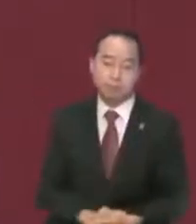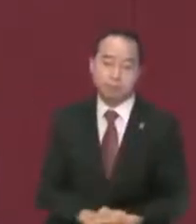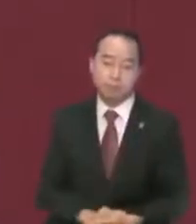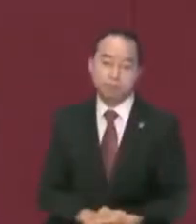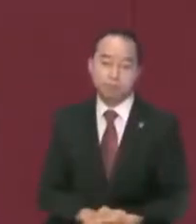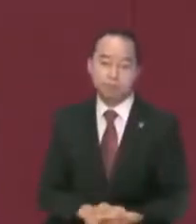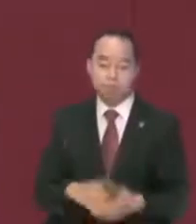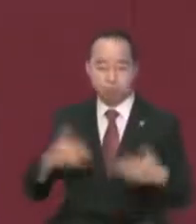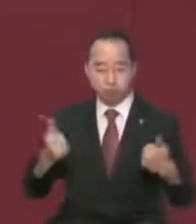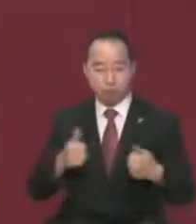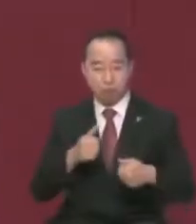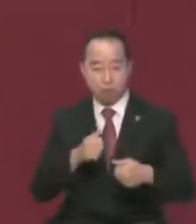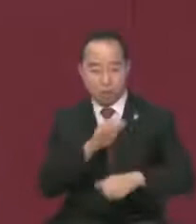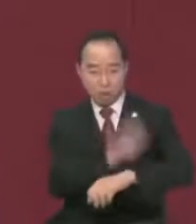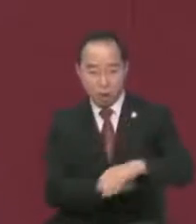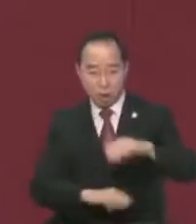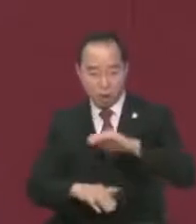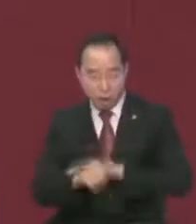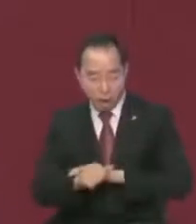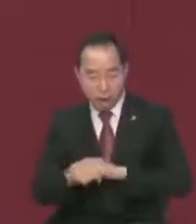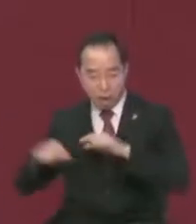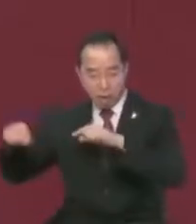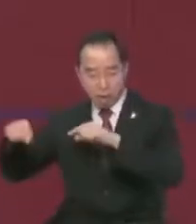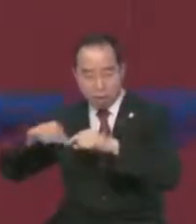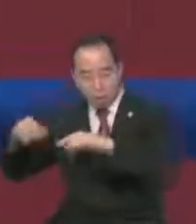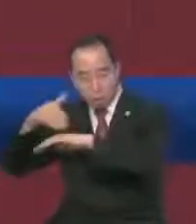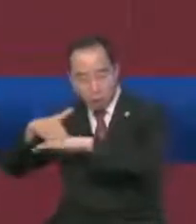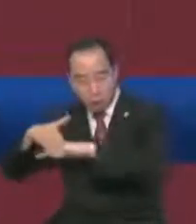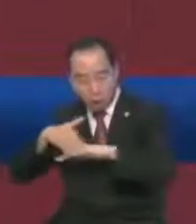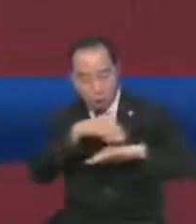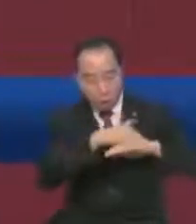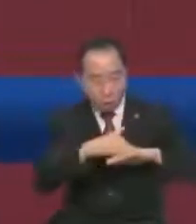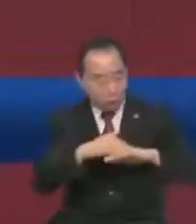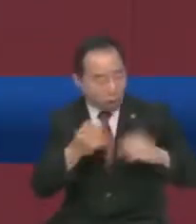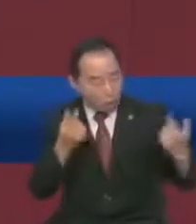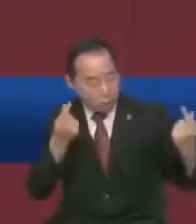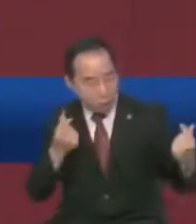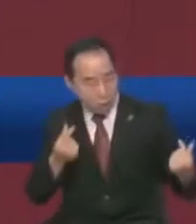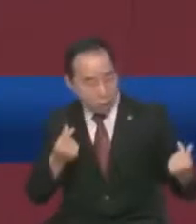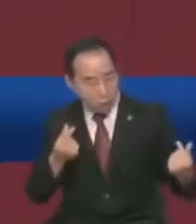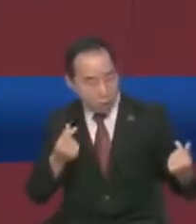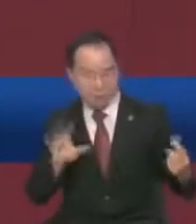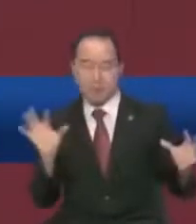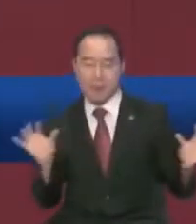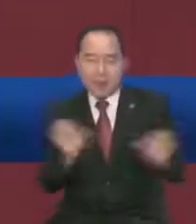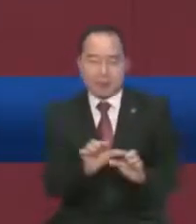여야의 비슷한 정책을 이번 회기 안에 공동 입법할 것을 또한 제안합니다.